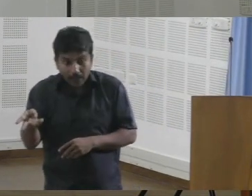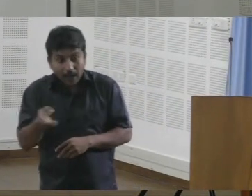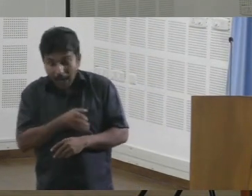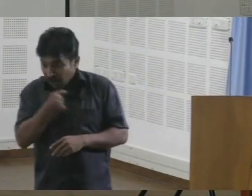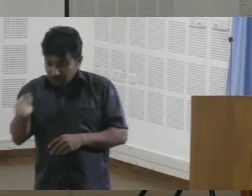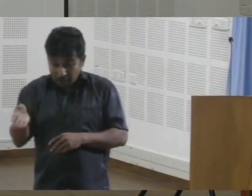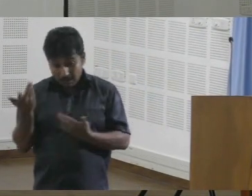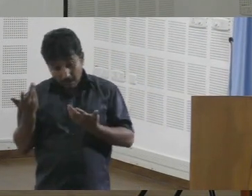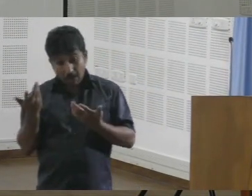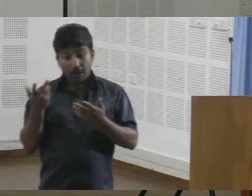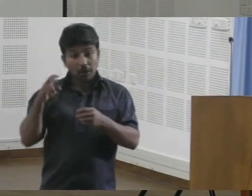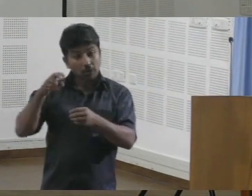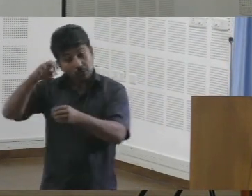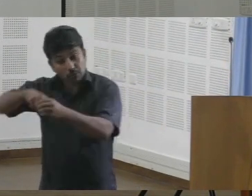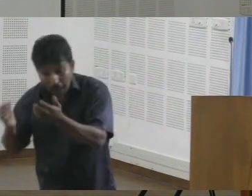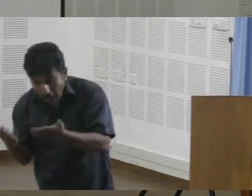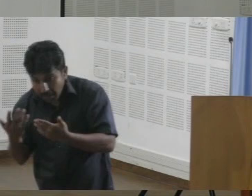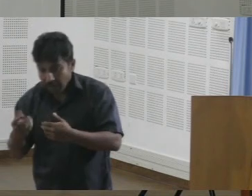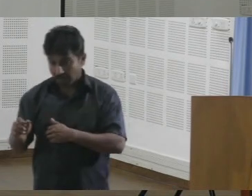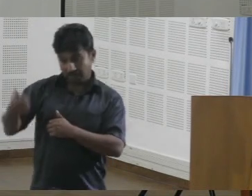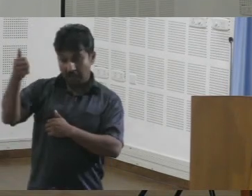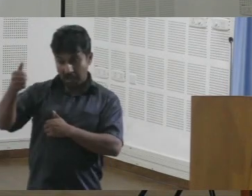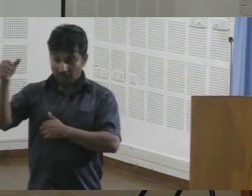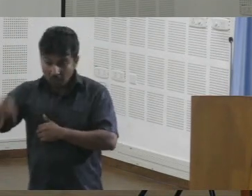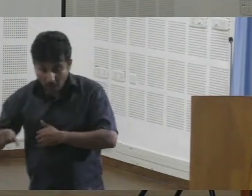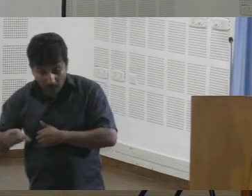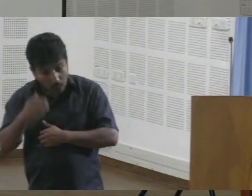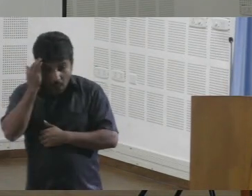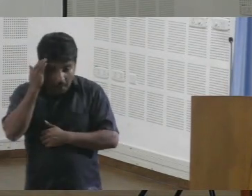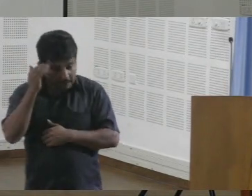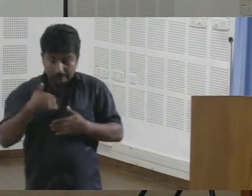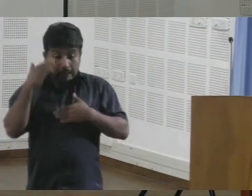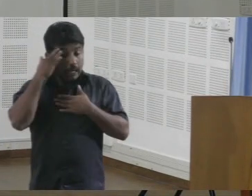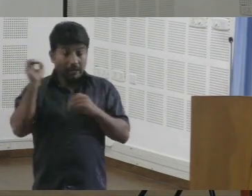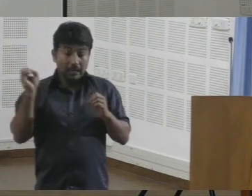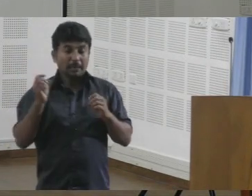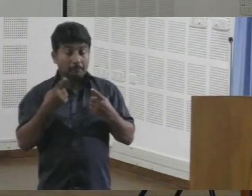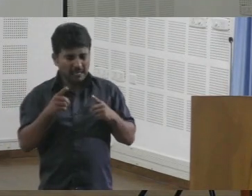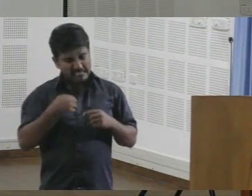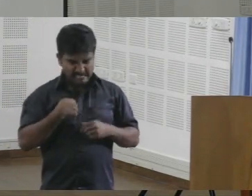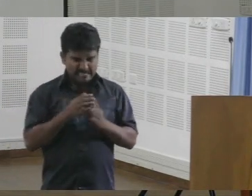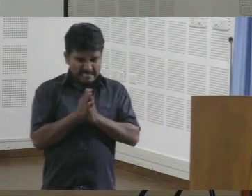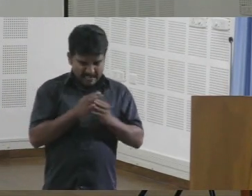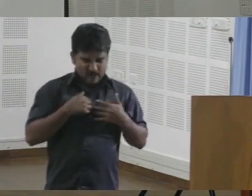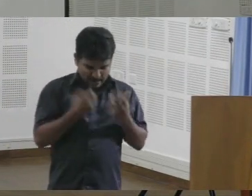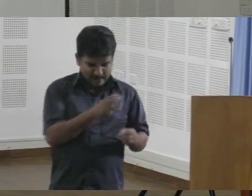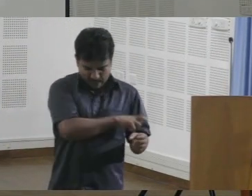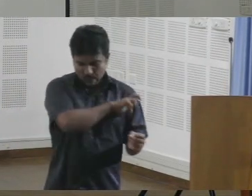എനിക്കറിയില്ല. അവന് വിന്നിങ്ങും ലൂസിങ്ങും കൺസെപ്റ്റോ അതൊന്നും ഇല്ല. പക്ഷെ ഞാൻ വിചാരിച്ചു എന്തായാലും കൊണ്ടുപോവാം എന്ന് കരുതി ഞങ്ങൾ